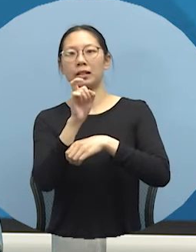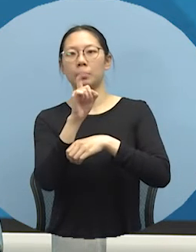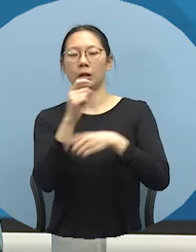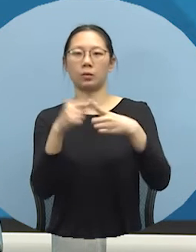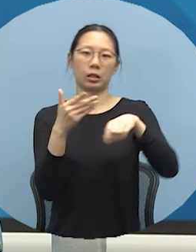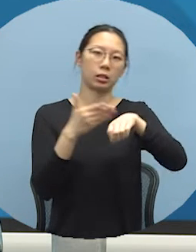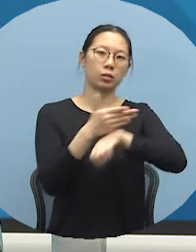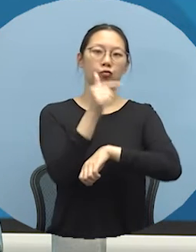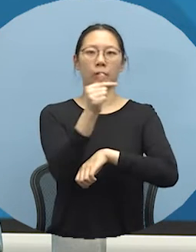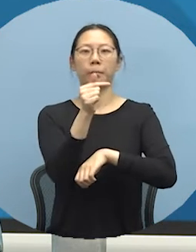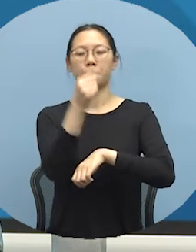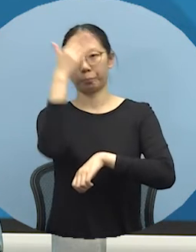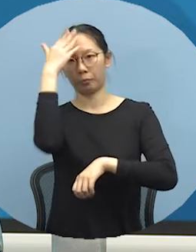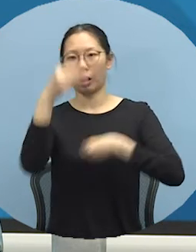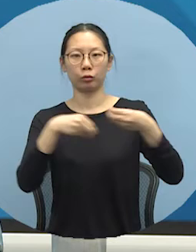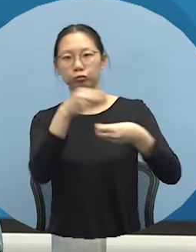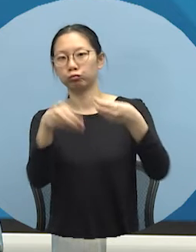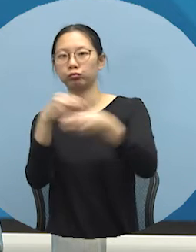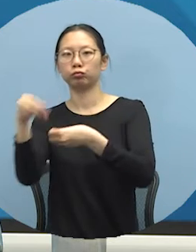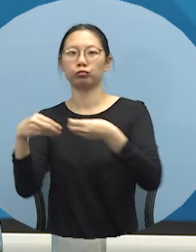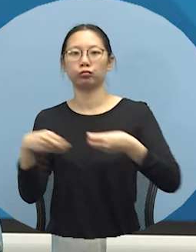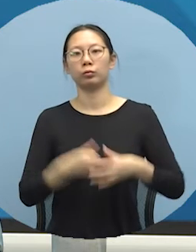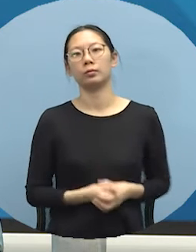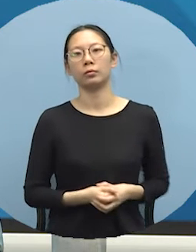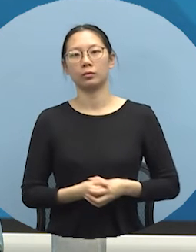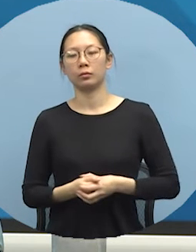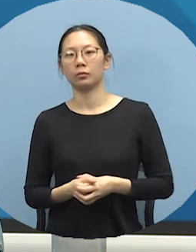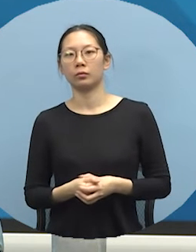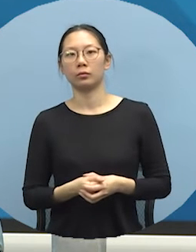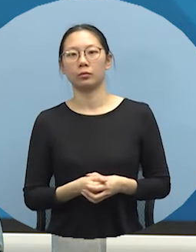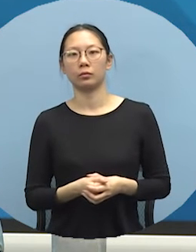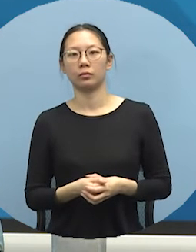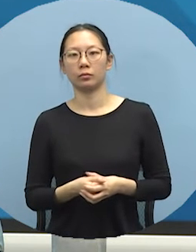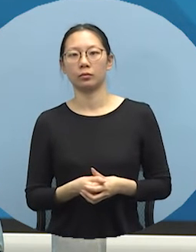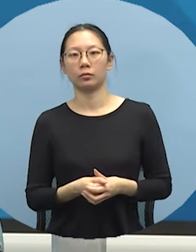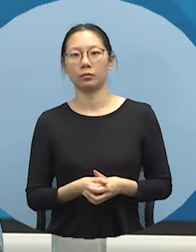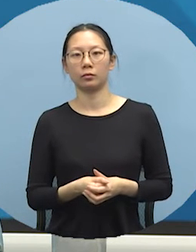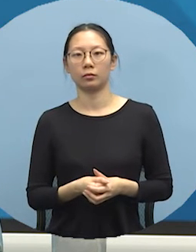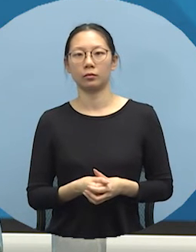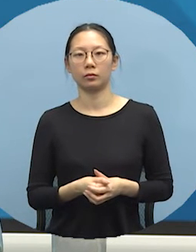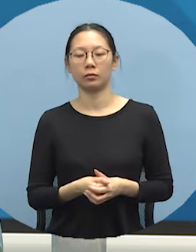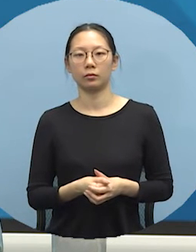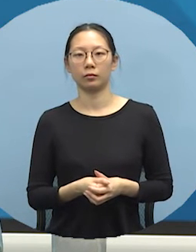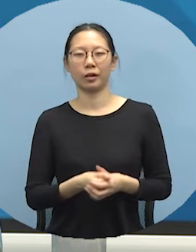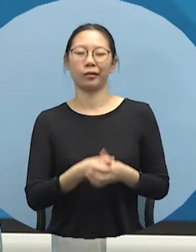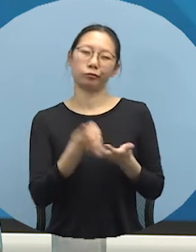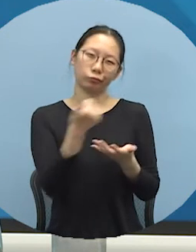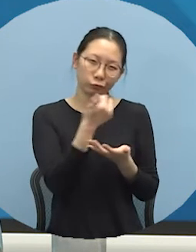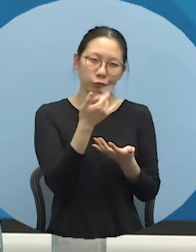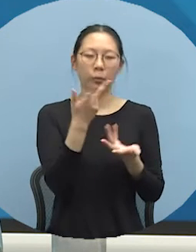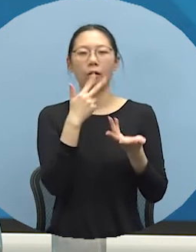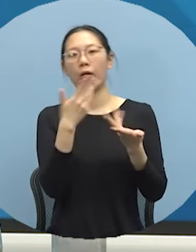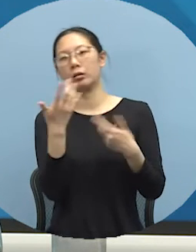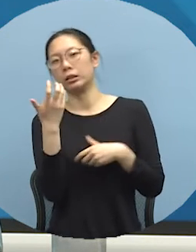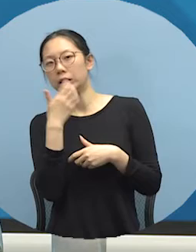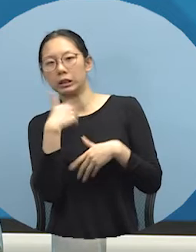超過10人係以上咧係有影響嘅人士嘅。咁總共咧就即係有啲咧就有啲親友嘅飯局啦，